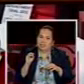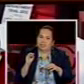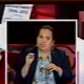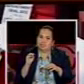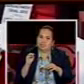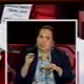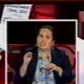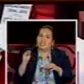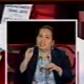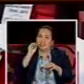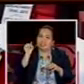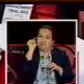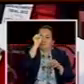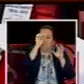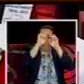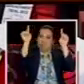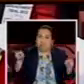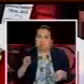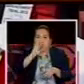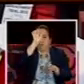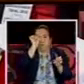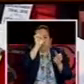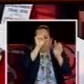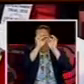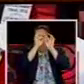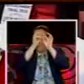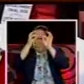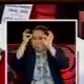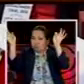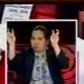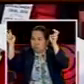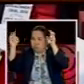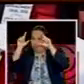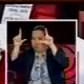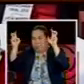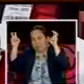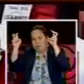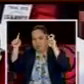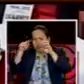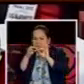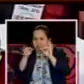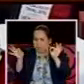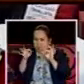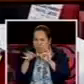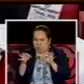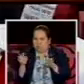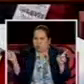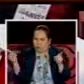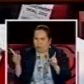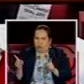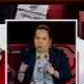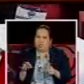tawag dito? Parang bullet point, parang isang maiksing paliwanag, tapos sinasabi niya kung ano